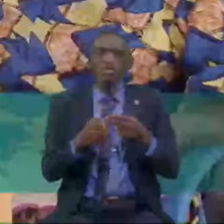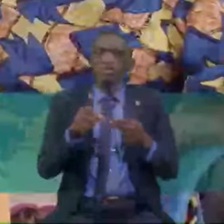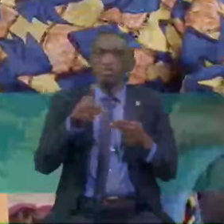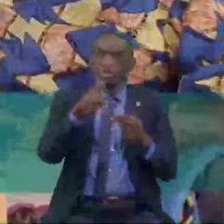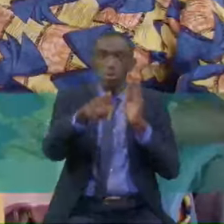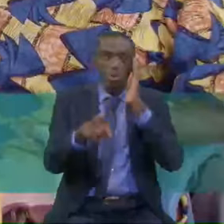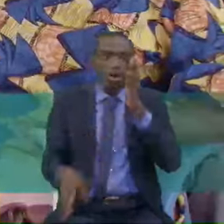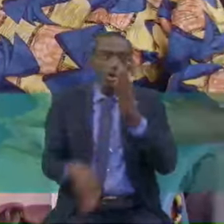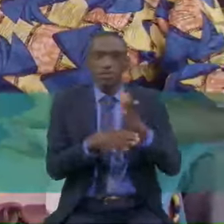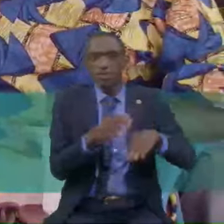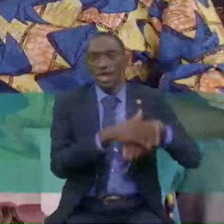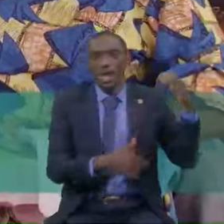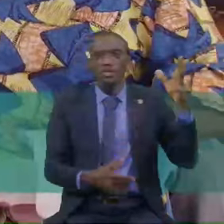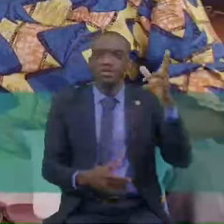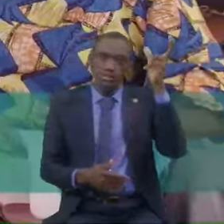vont chasser les démons.